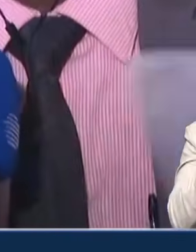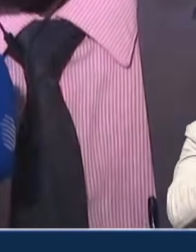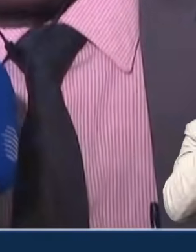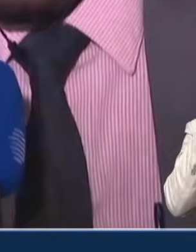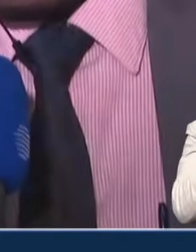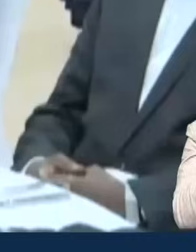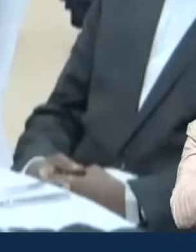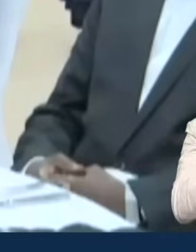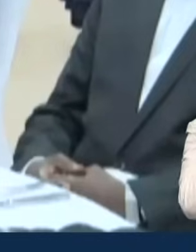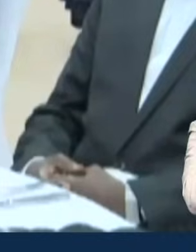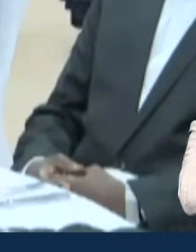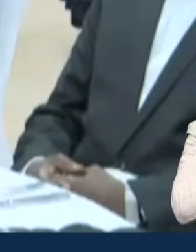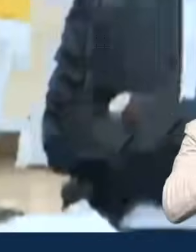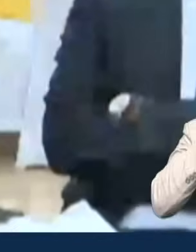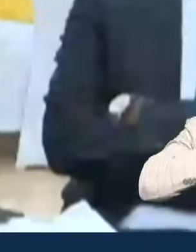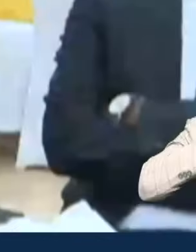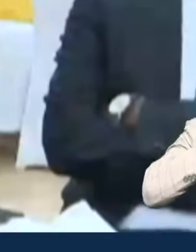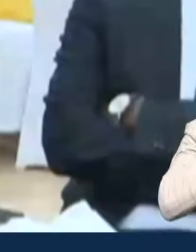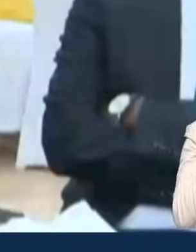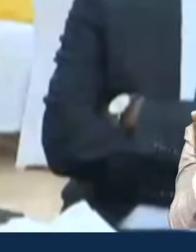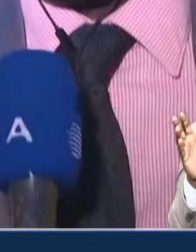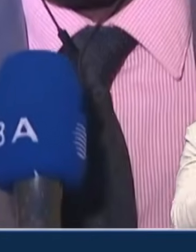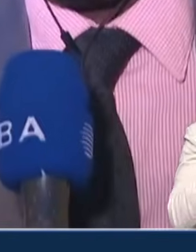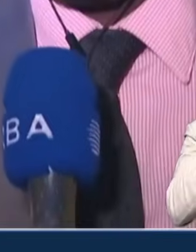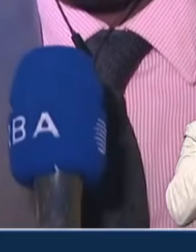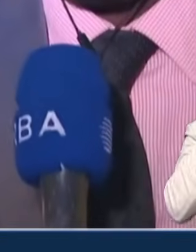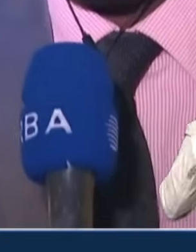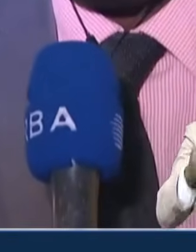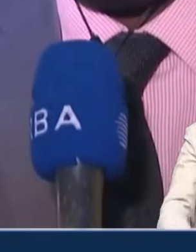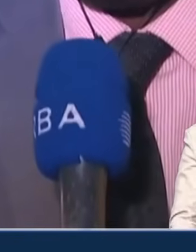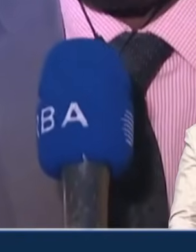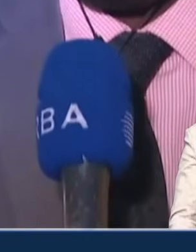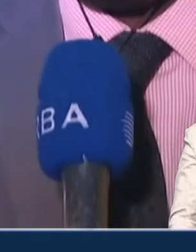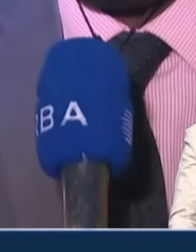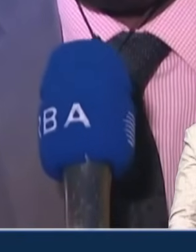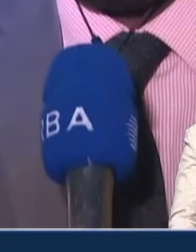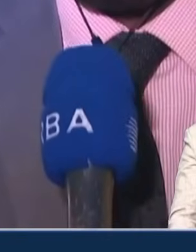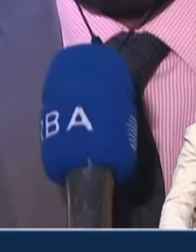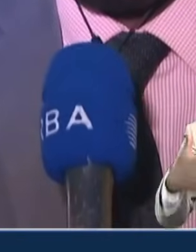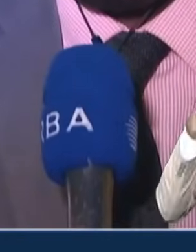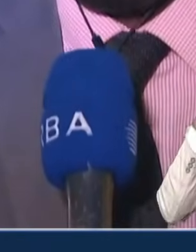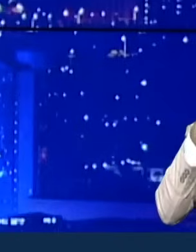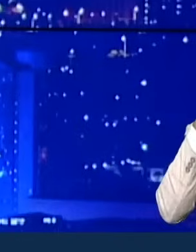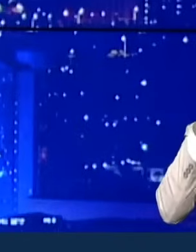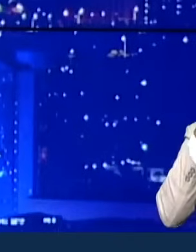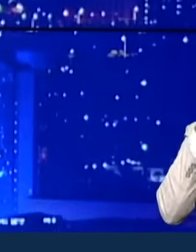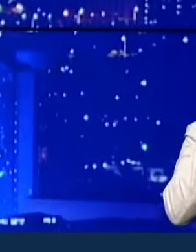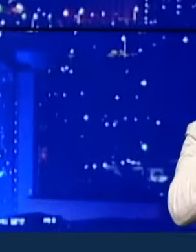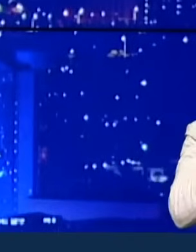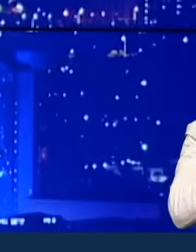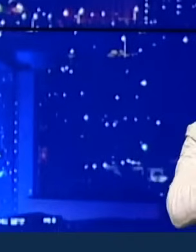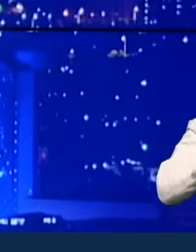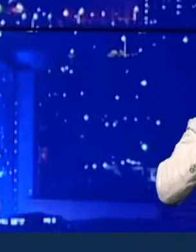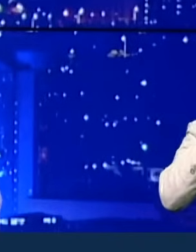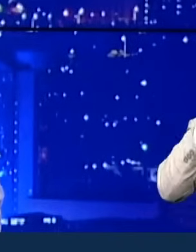nabo hari cyo basigiye u Rwanda muri make nibyo nababwira Rigoga na Cyubahiro urakoze cyane Jean Paul kutubera aho